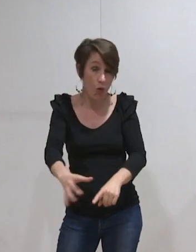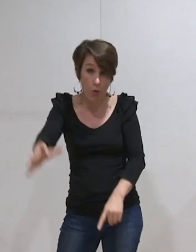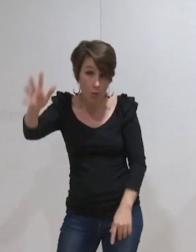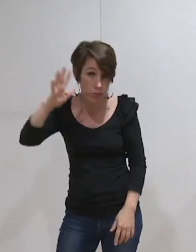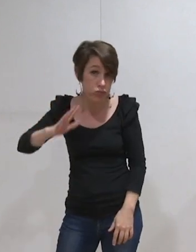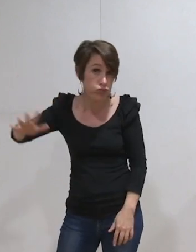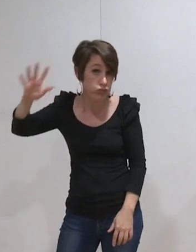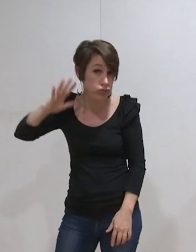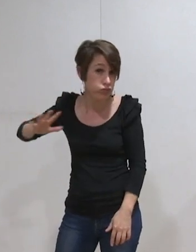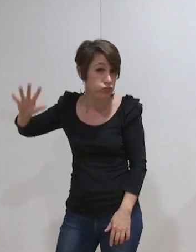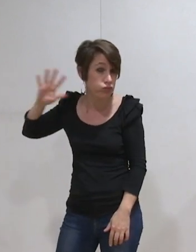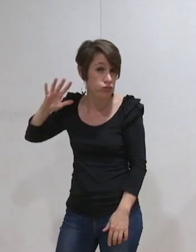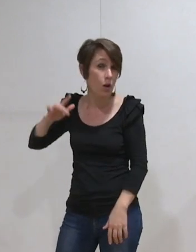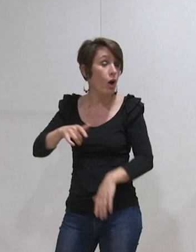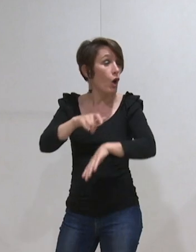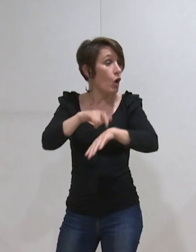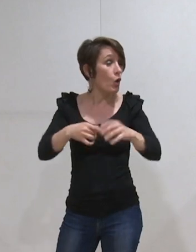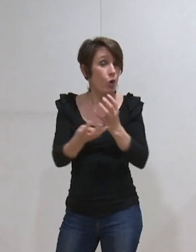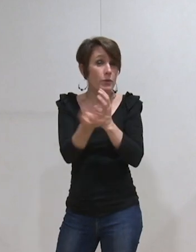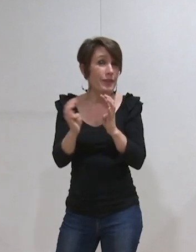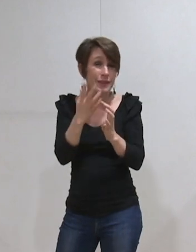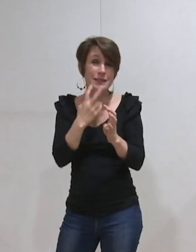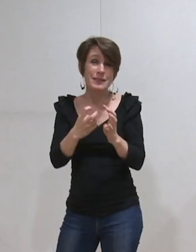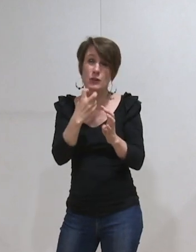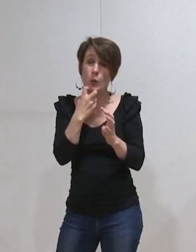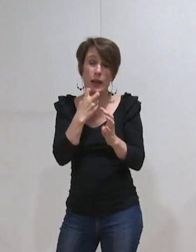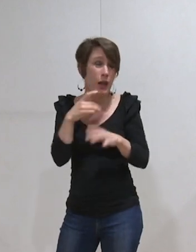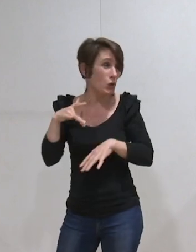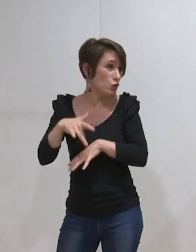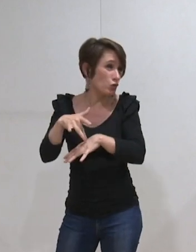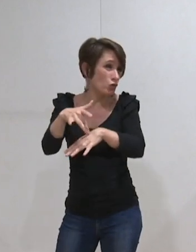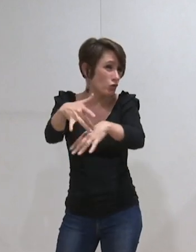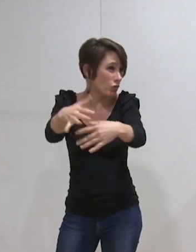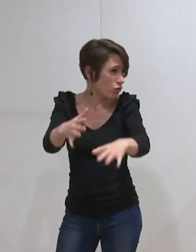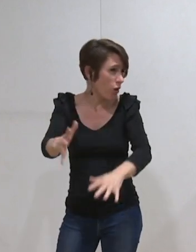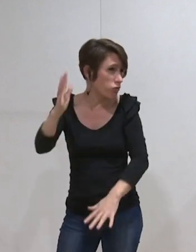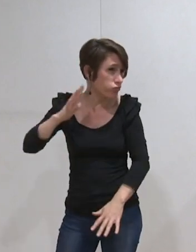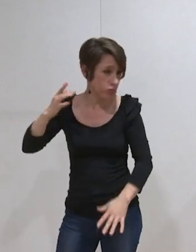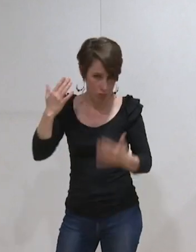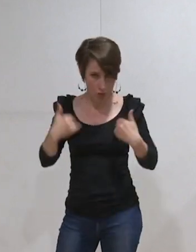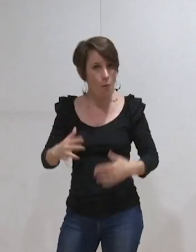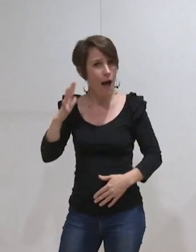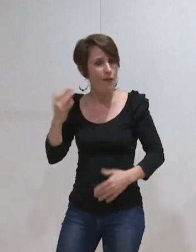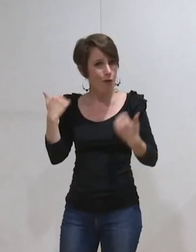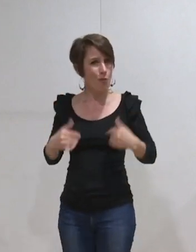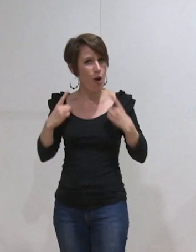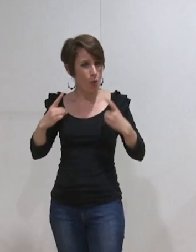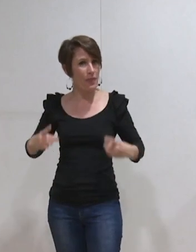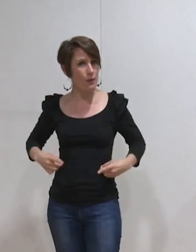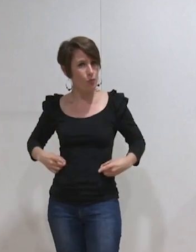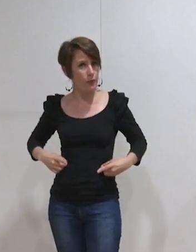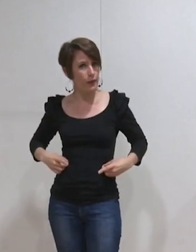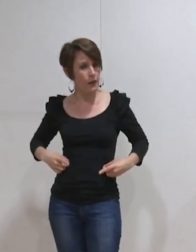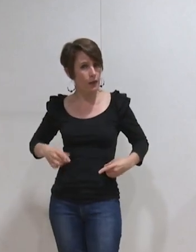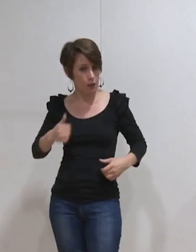existé je peux vous en en citer au moins une dizaine moi-même j'en ai créé comme député de la première circonscription